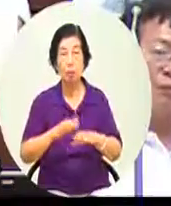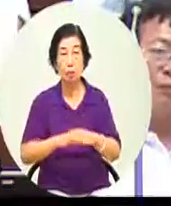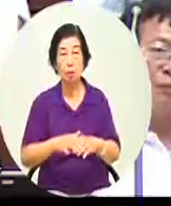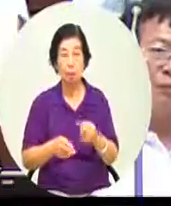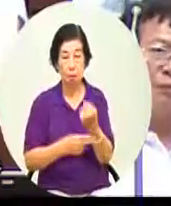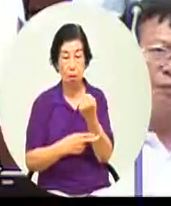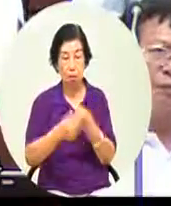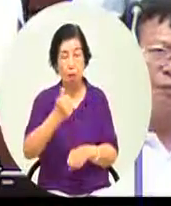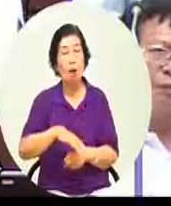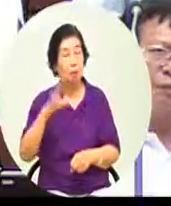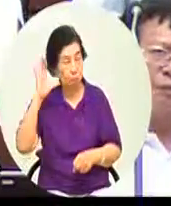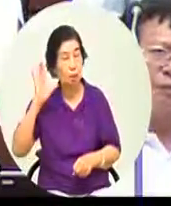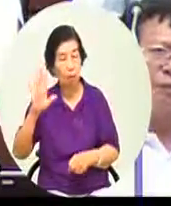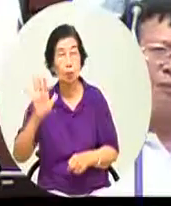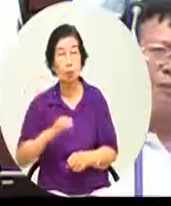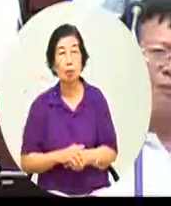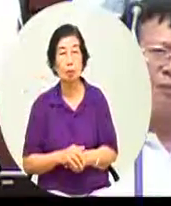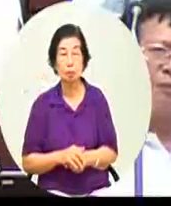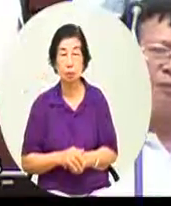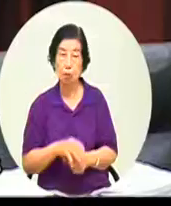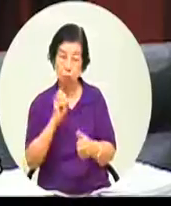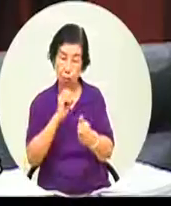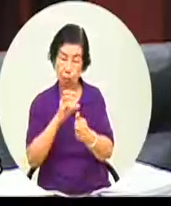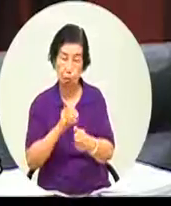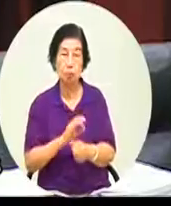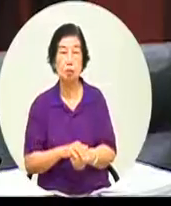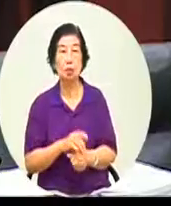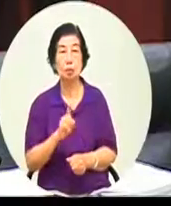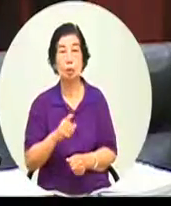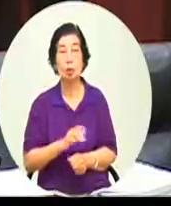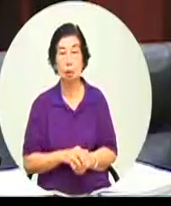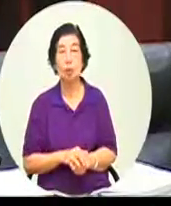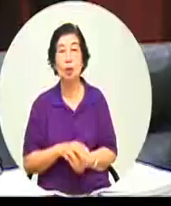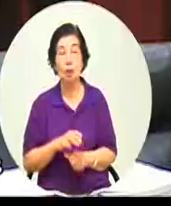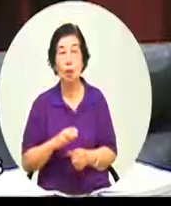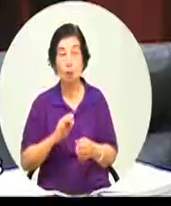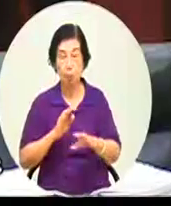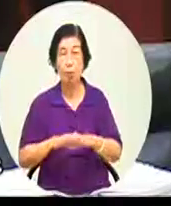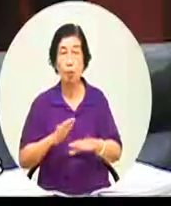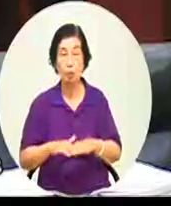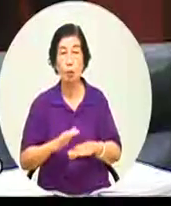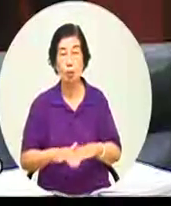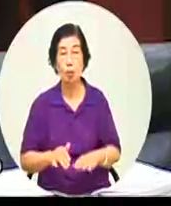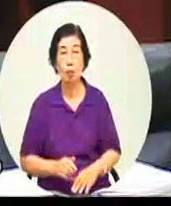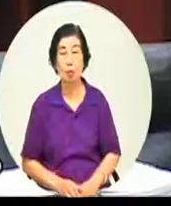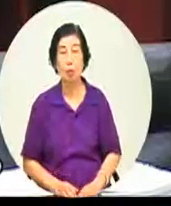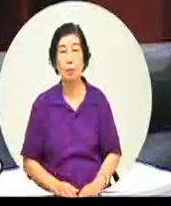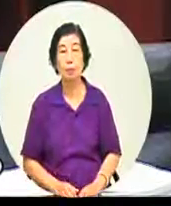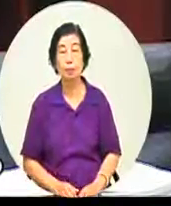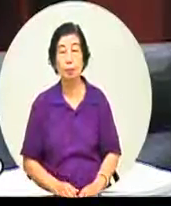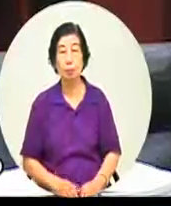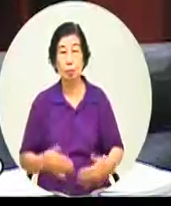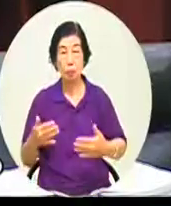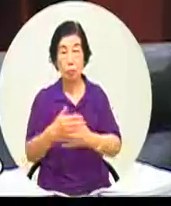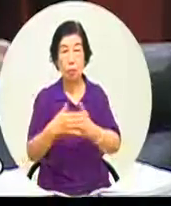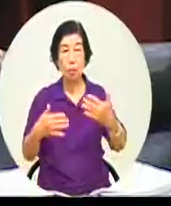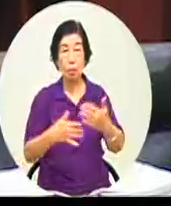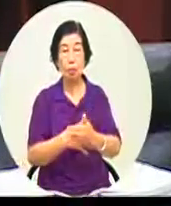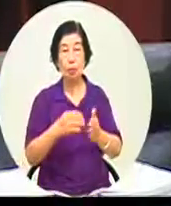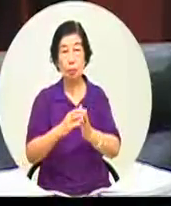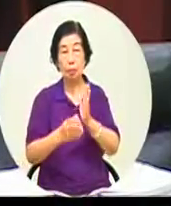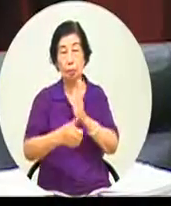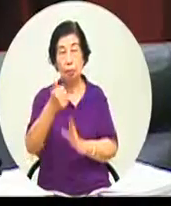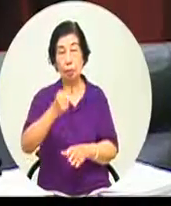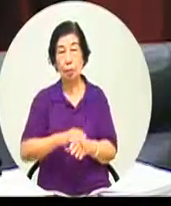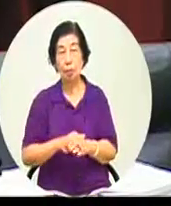啦。啊，我等下讲难度，甲你讲，你想哪你甲讲无？ 好，谢谢， 谢谢。搁有吼，迄个按交通区啦，局长，我顶面